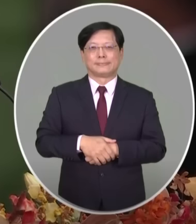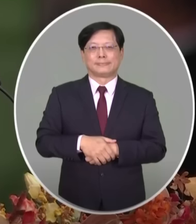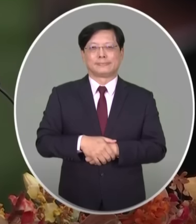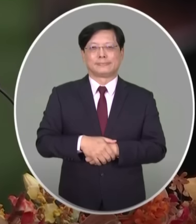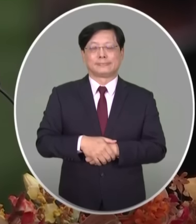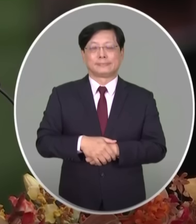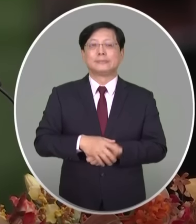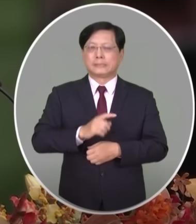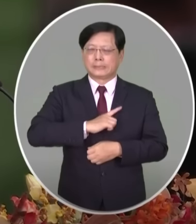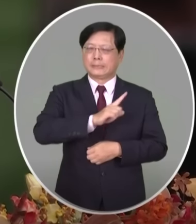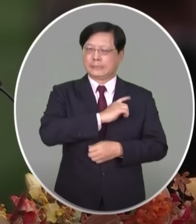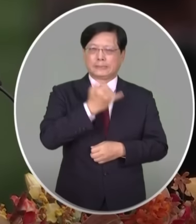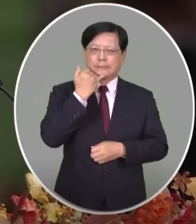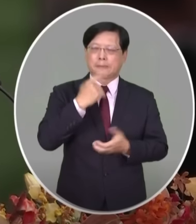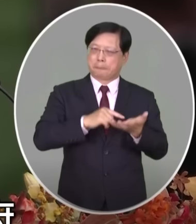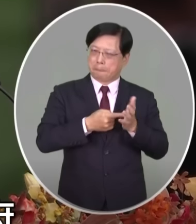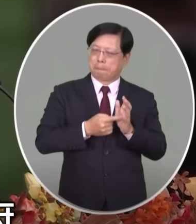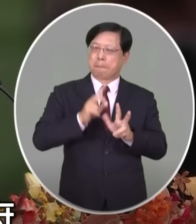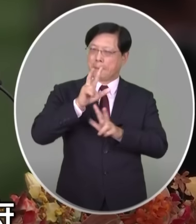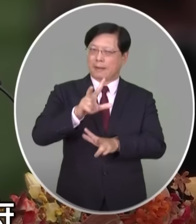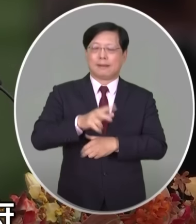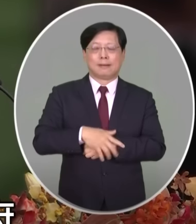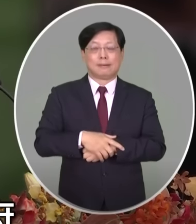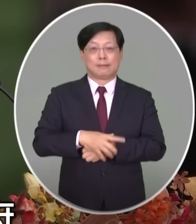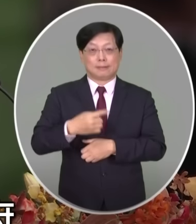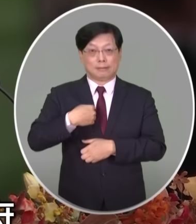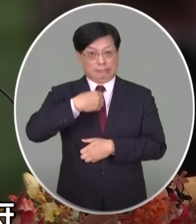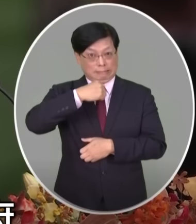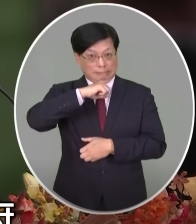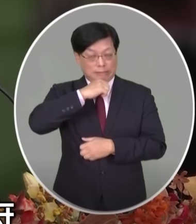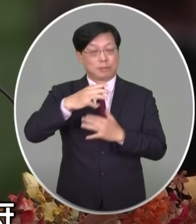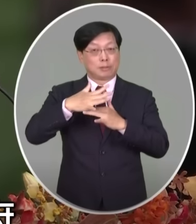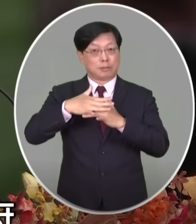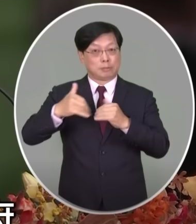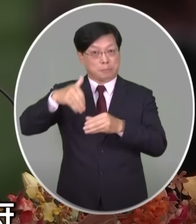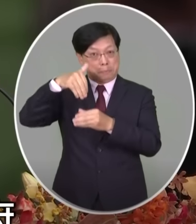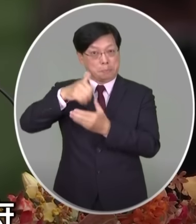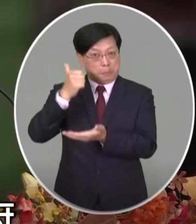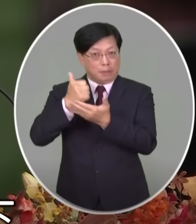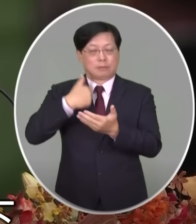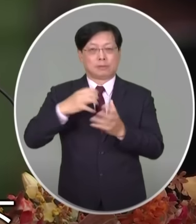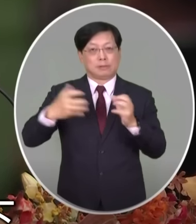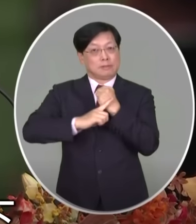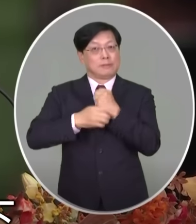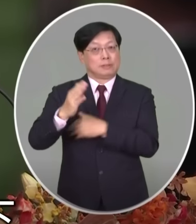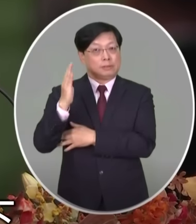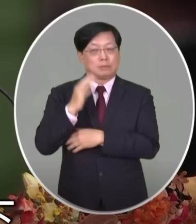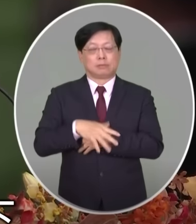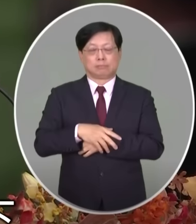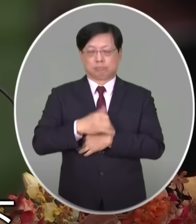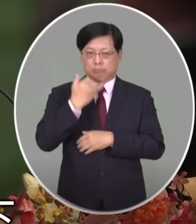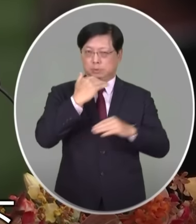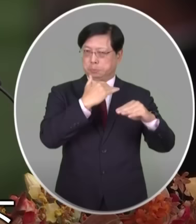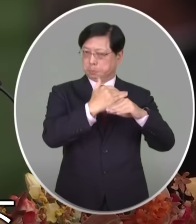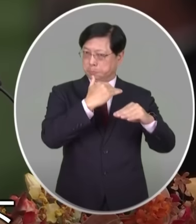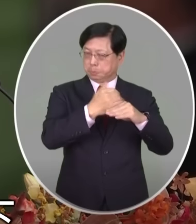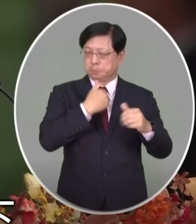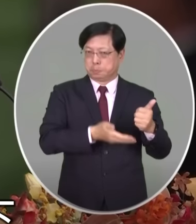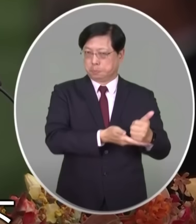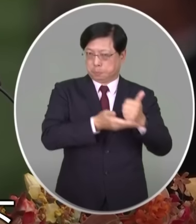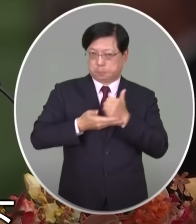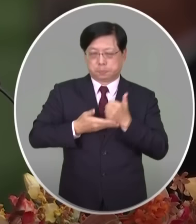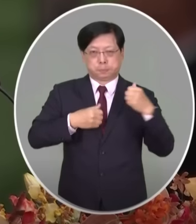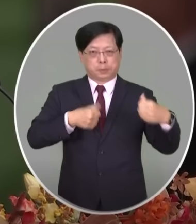拿出诚意，和台湾民选合法的政府，在对等尊严的原则